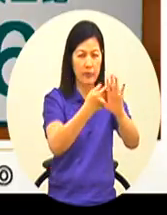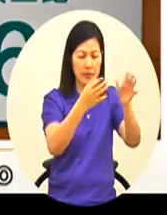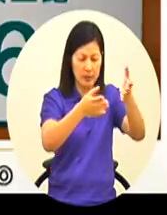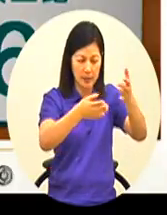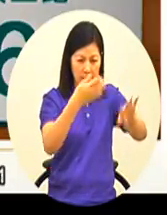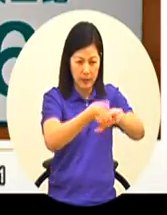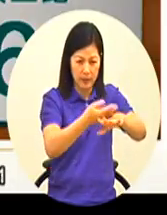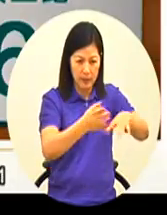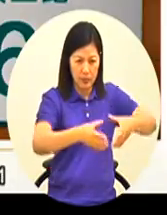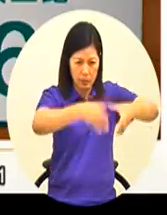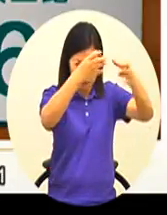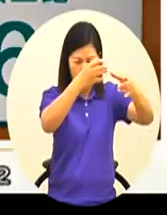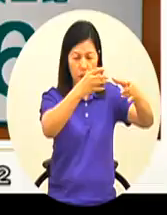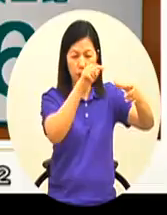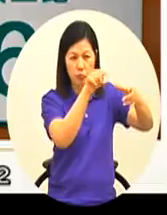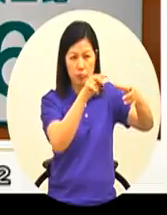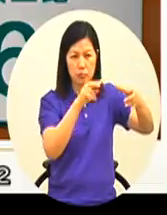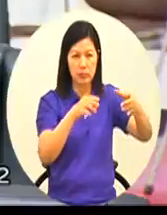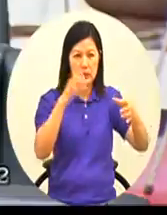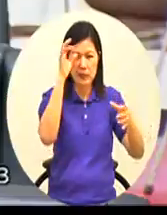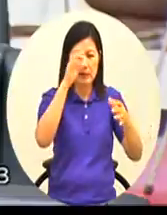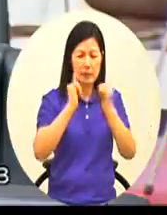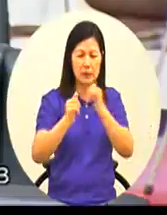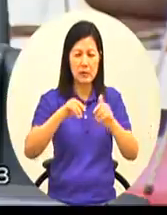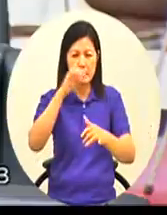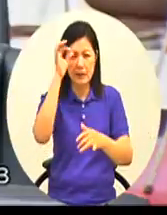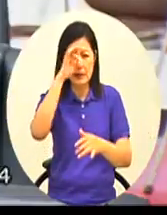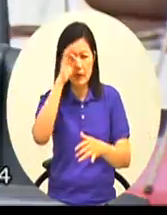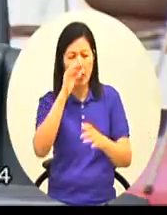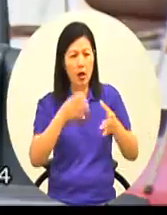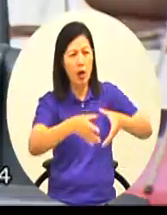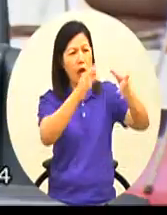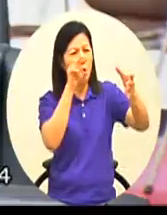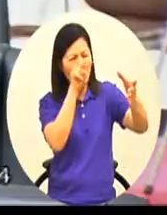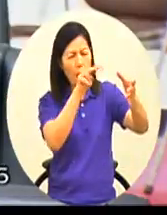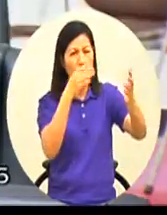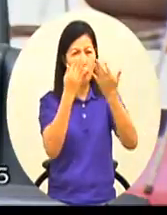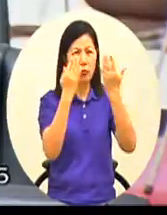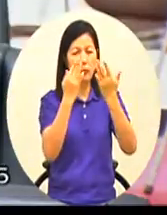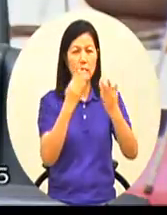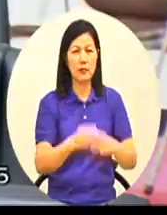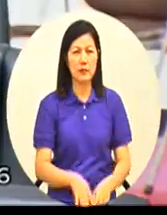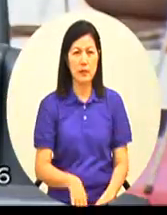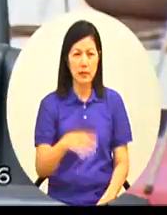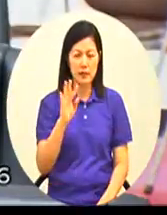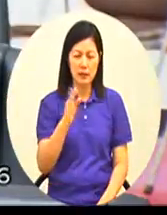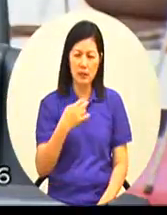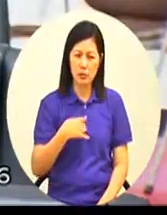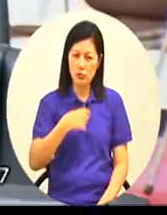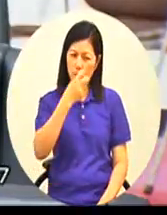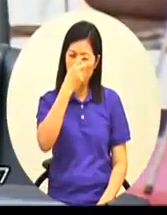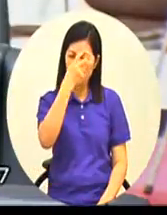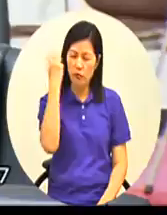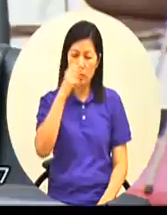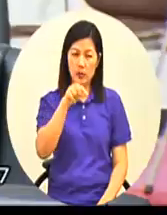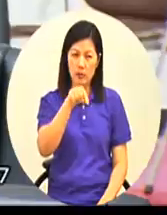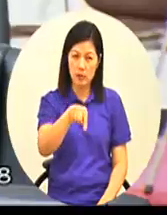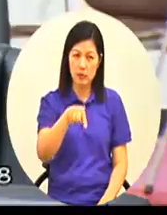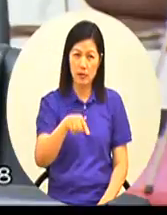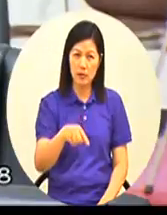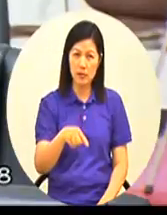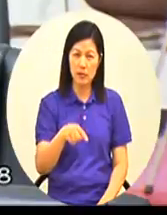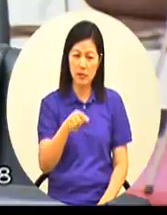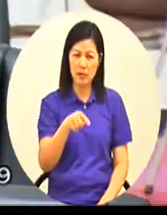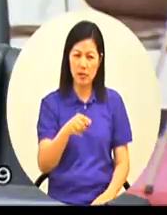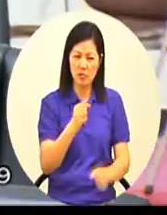外面，让我们民众在寻找柱子的时候很容易就可以看到。那可是本席啊，发现这样的一个执行